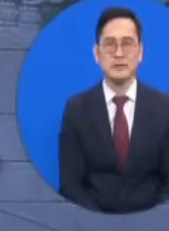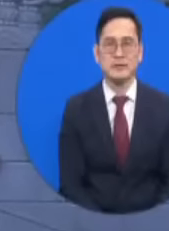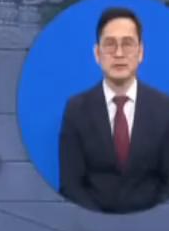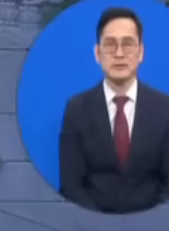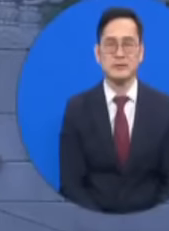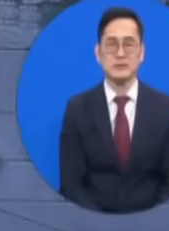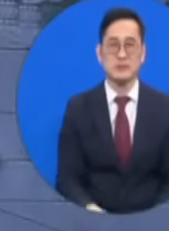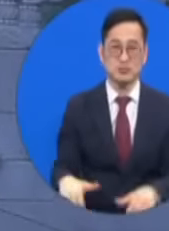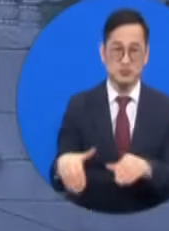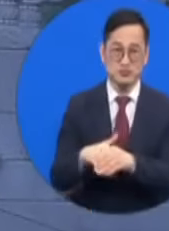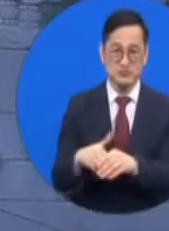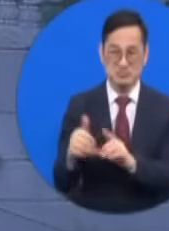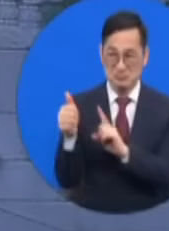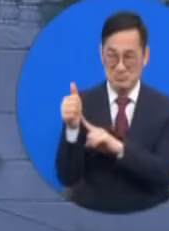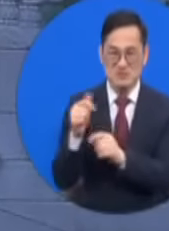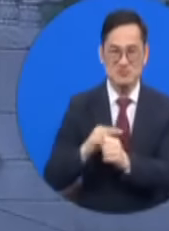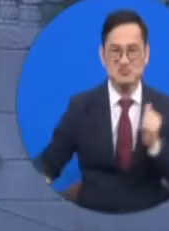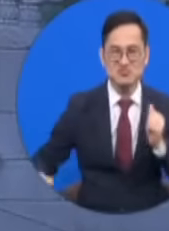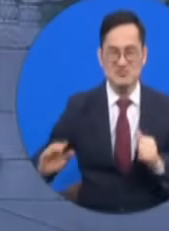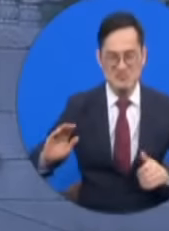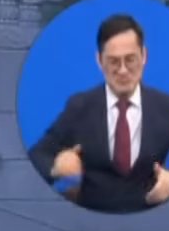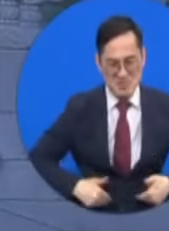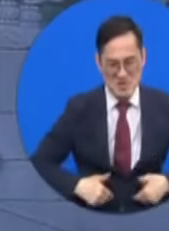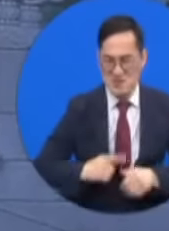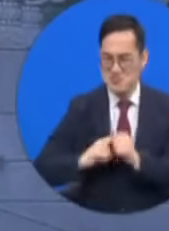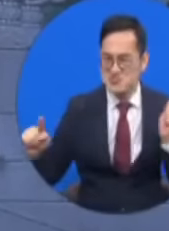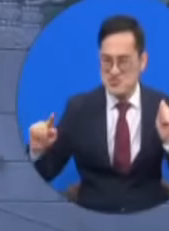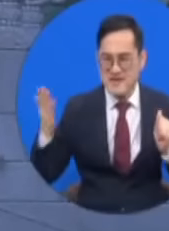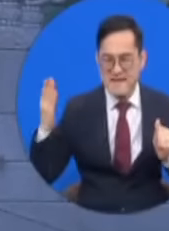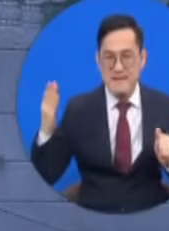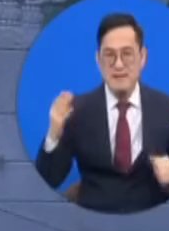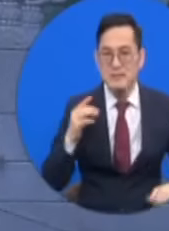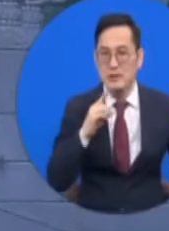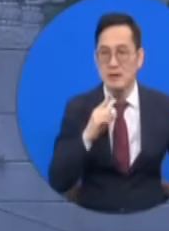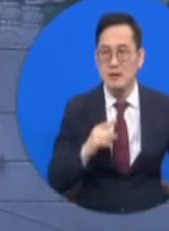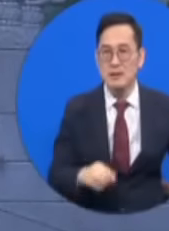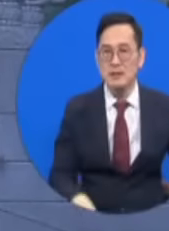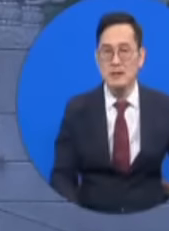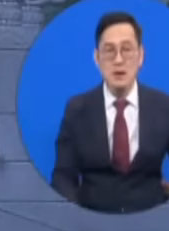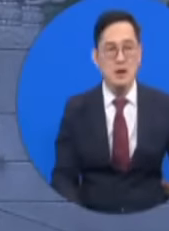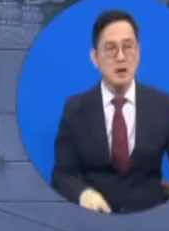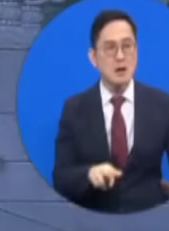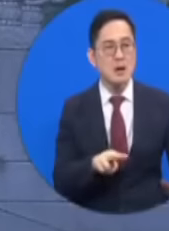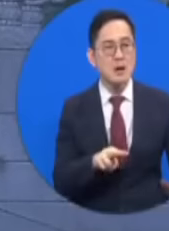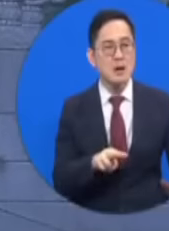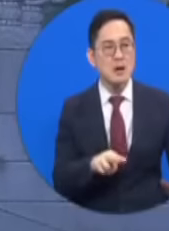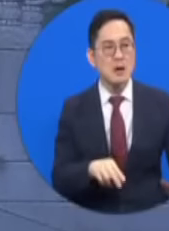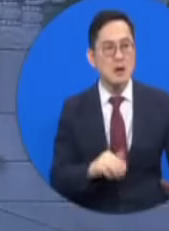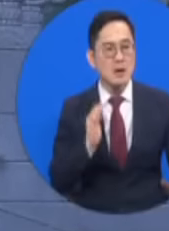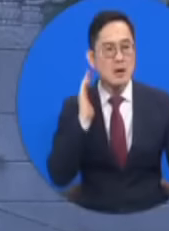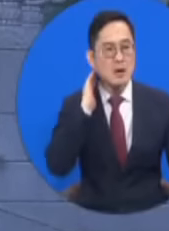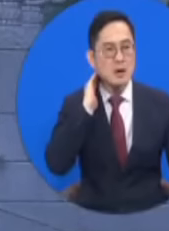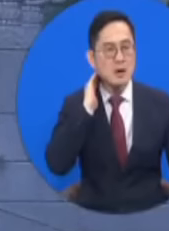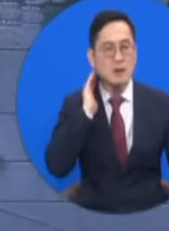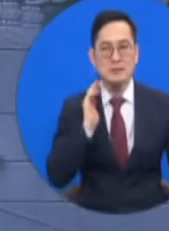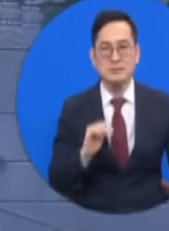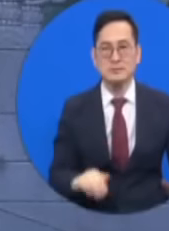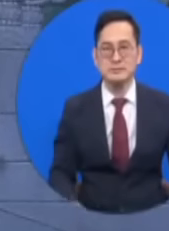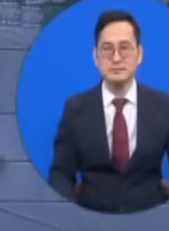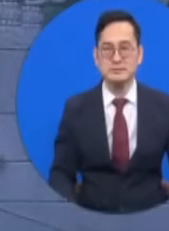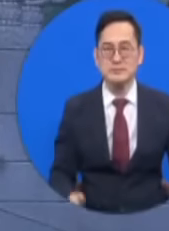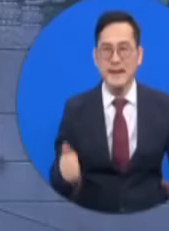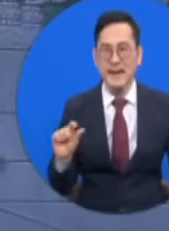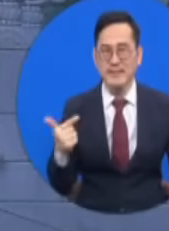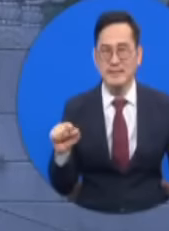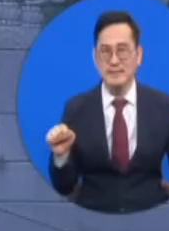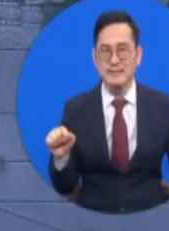문재인 죽여야 돼라는 이 발언 야 이거 사실은 양당 모두 다 선거 말조심 시켰고 한동훈